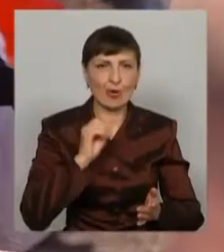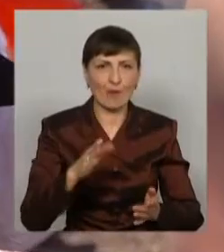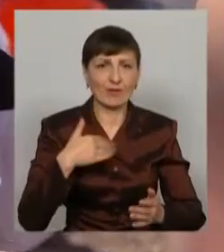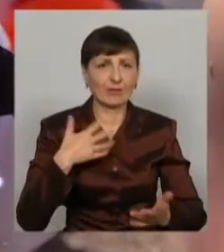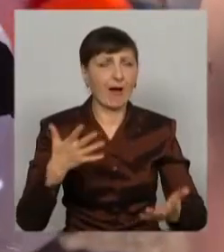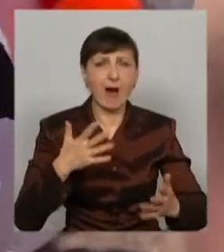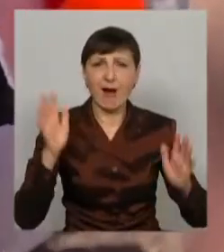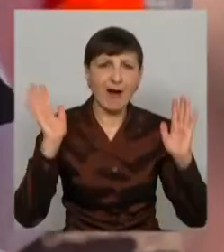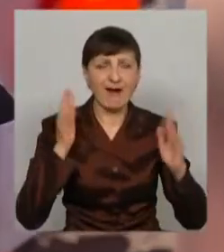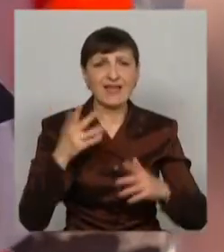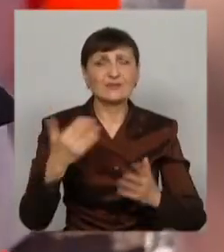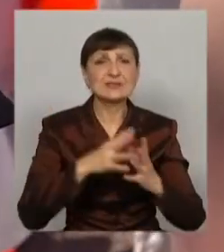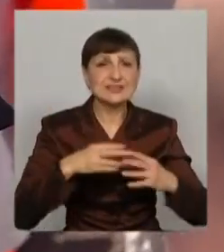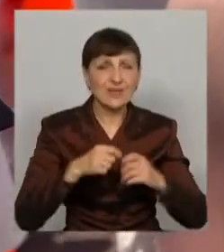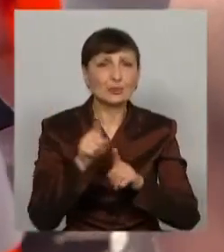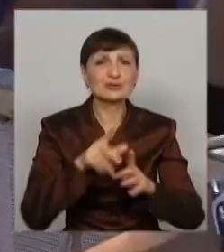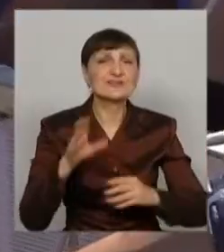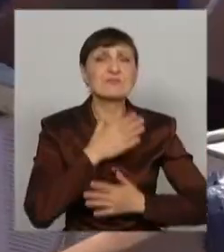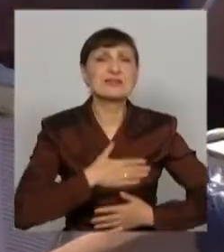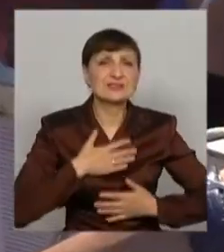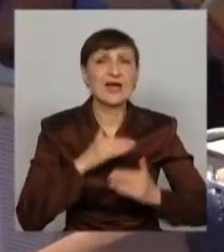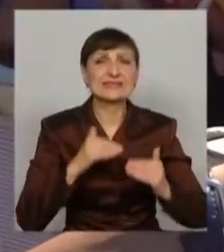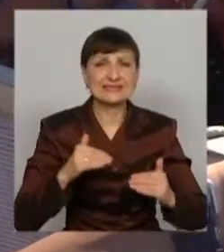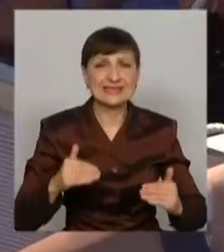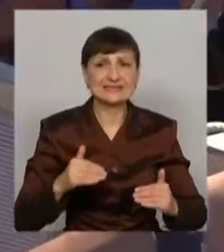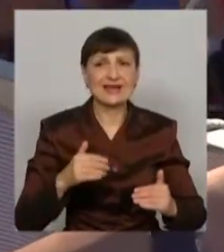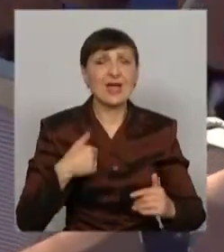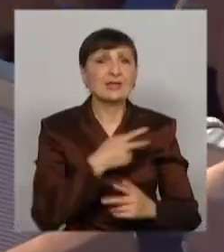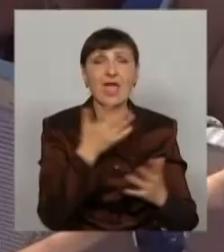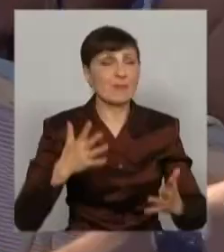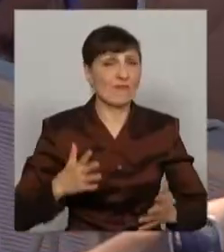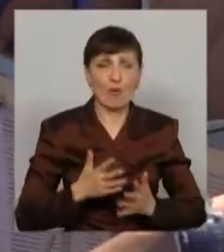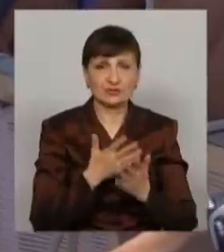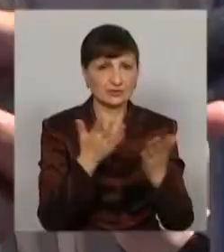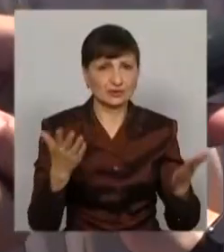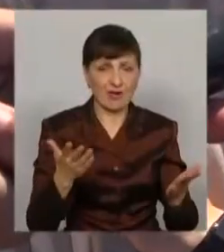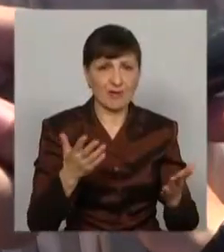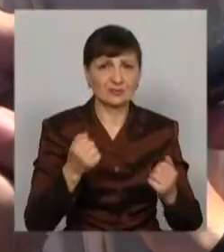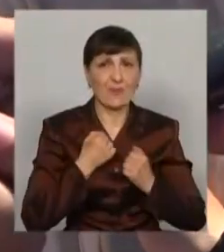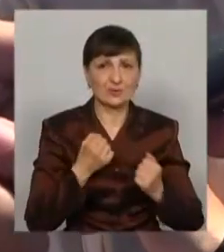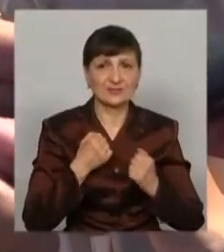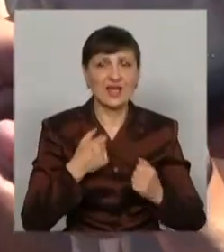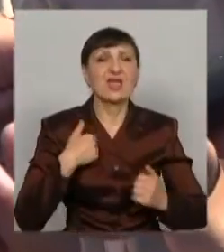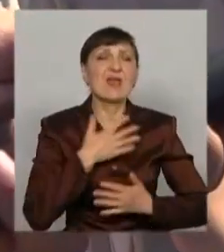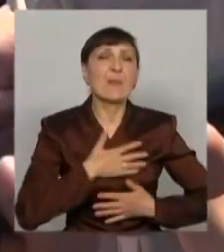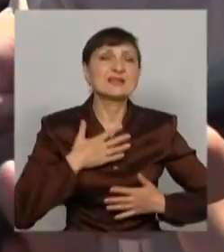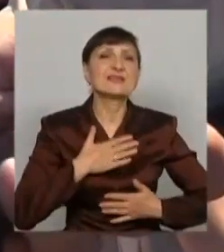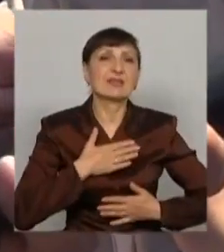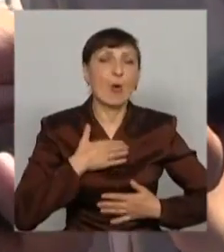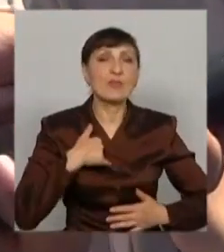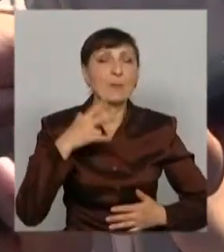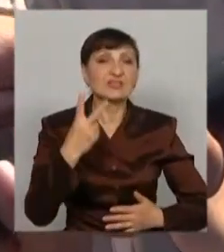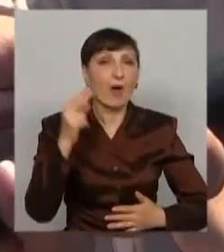тут его семья тоже за него болеет, дети. Я вообще ими восхищаюсь, честно. Болеем за наших, у меня плывут 2